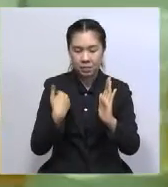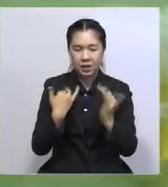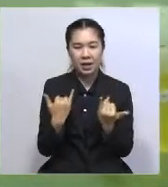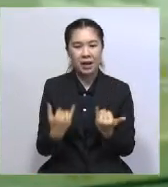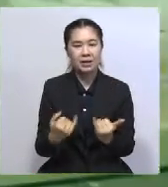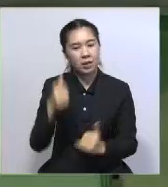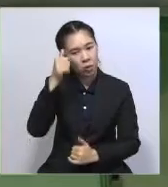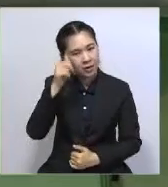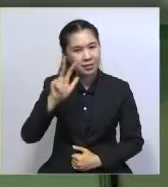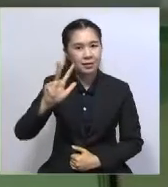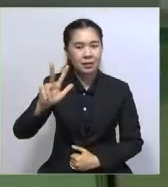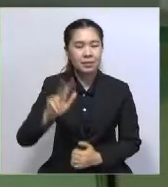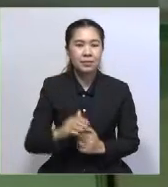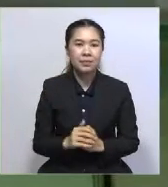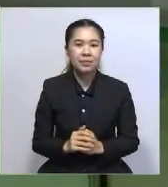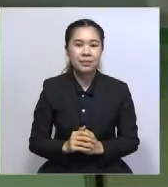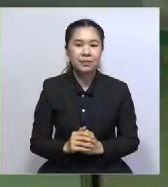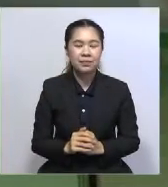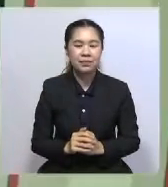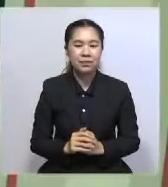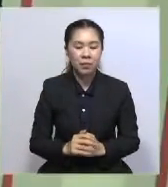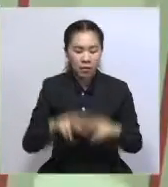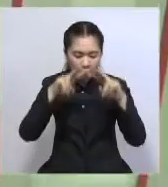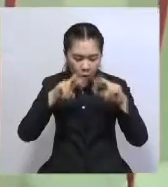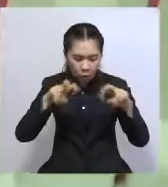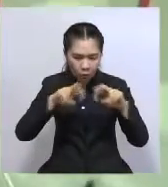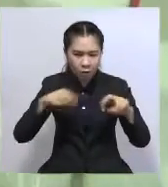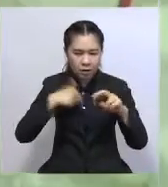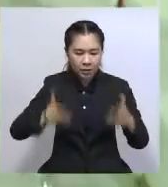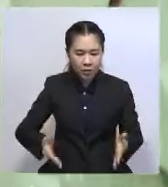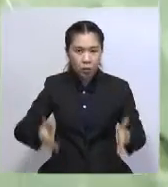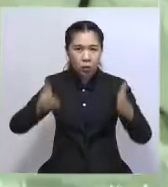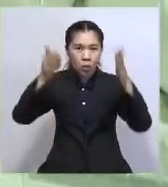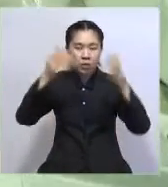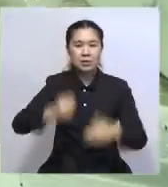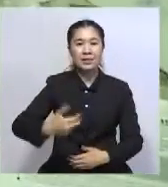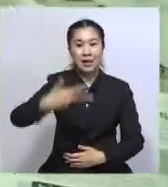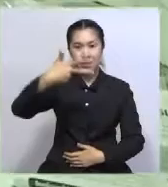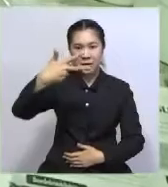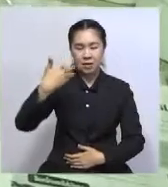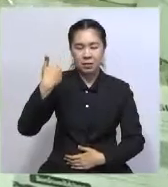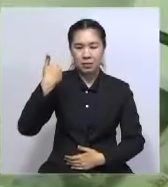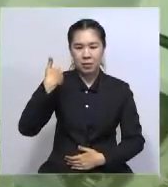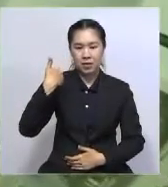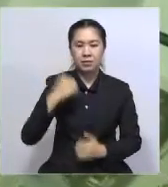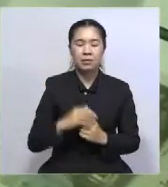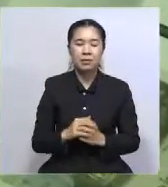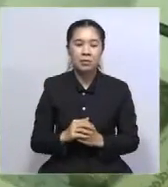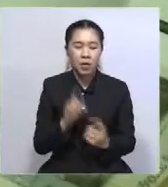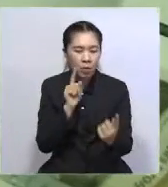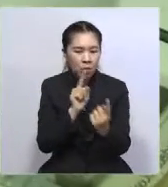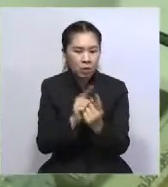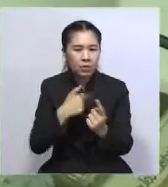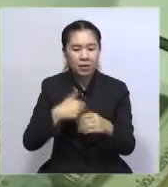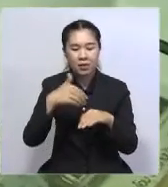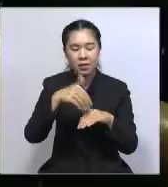เป็นวันที่3แล้วนะครับซึ่งจากการตรวจค้นอาคารพาณิชย์สูง3ชั้นนะครับซึ่งเป็นจุดตรวจค้นที่2ก็พบว่